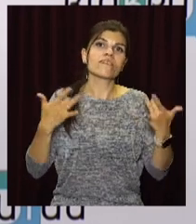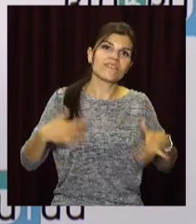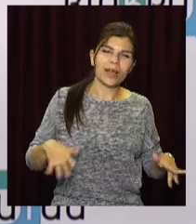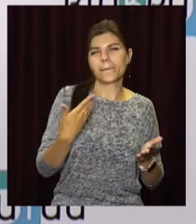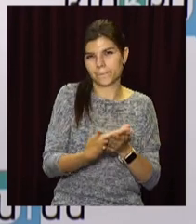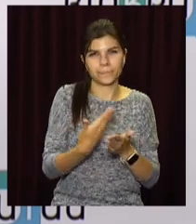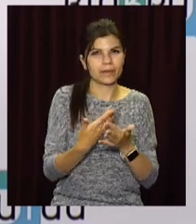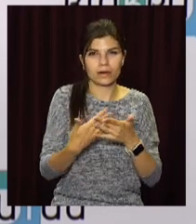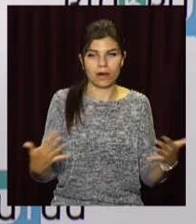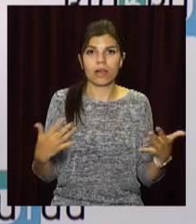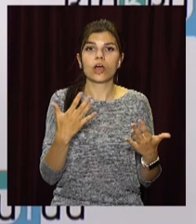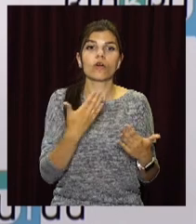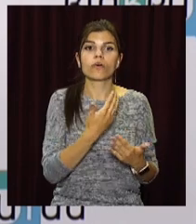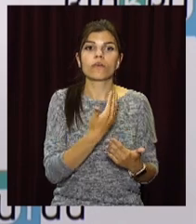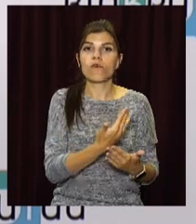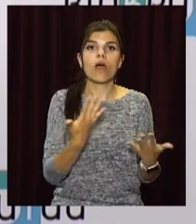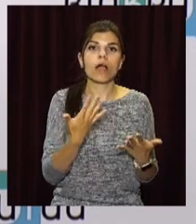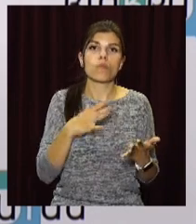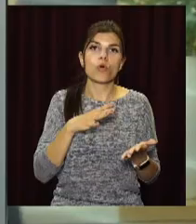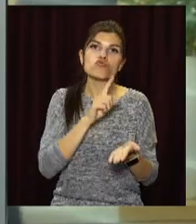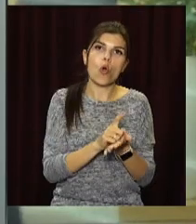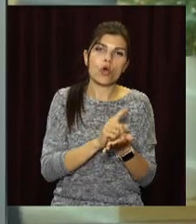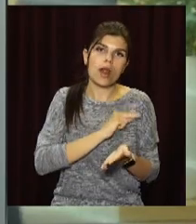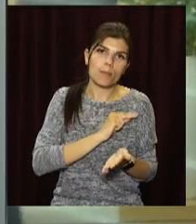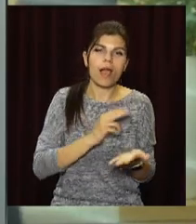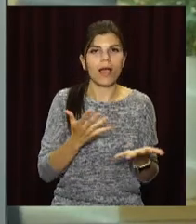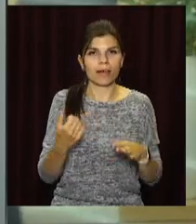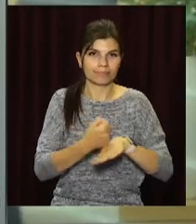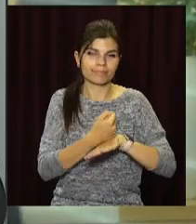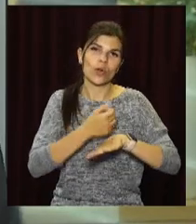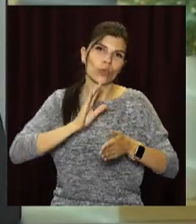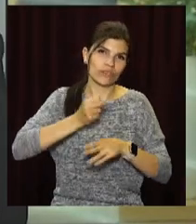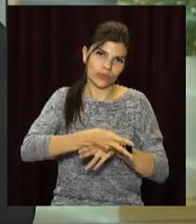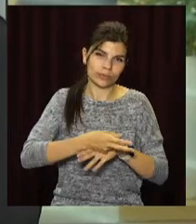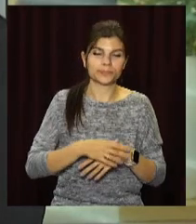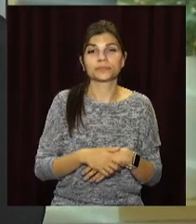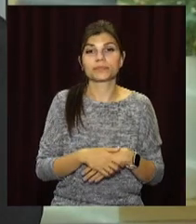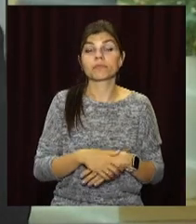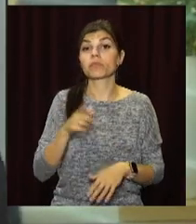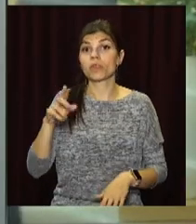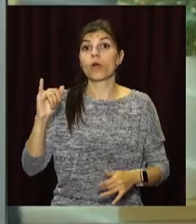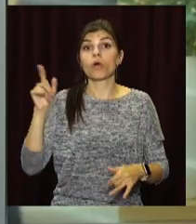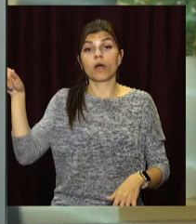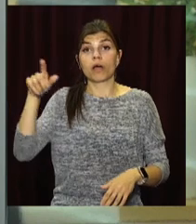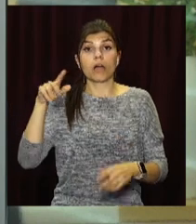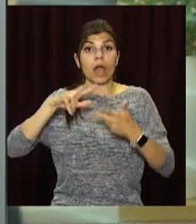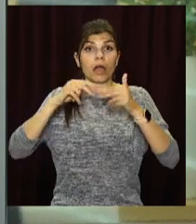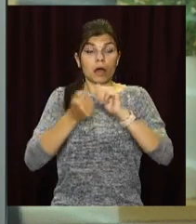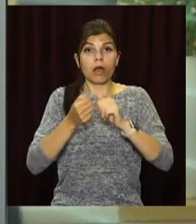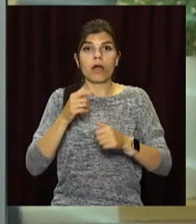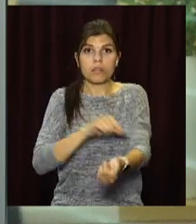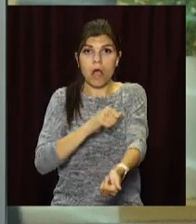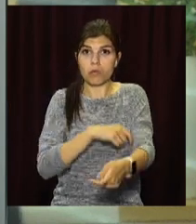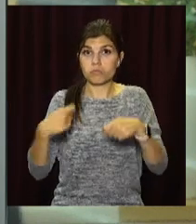даного працівника з його займаної посади. У Кам'янському затримали наркоторговця. Ним виявився